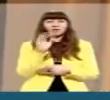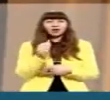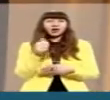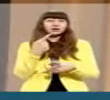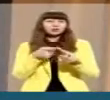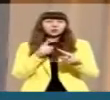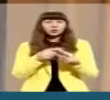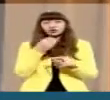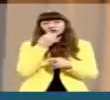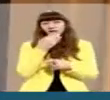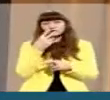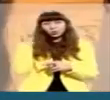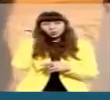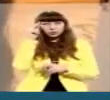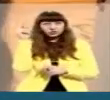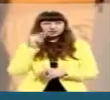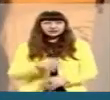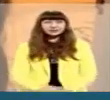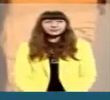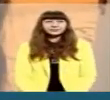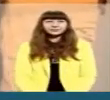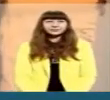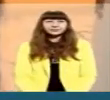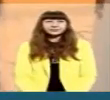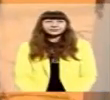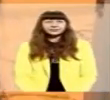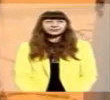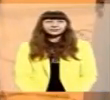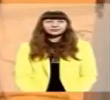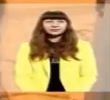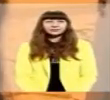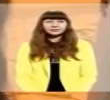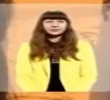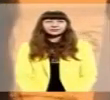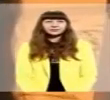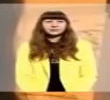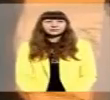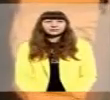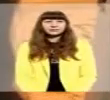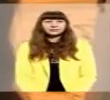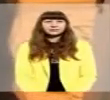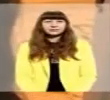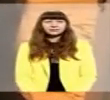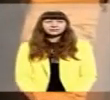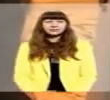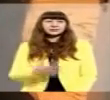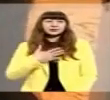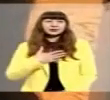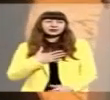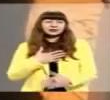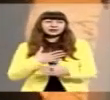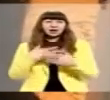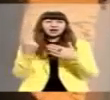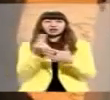Күнде түрлі эскиздер ойлап табады. Мен өз арманыма жетемін. Ол үшін жақсы оқып, ерінбей еңбек ету